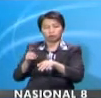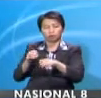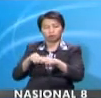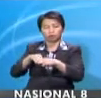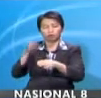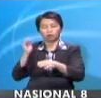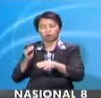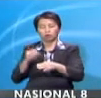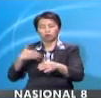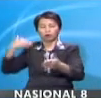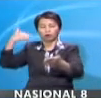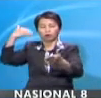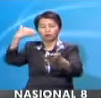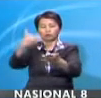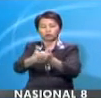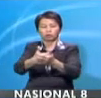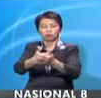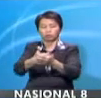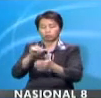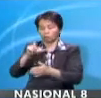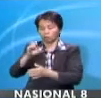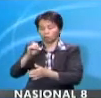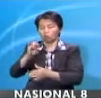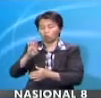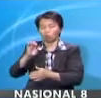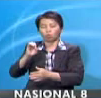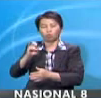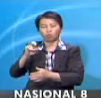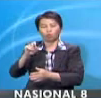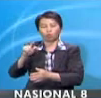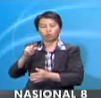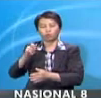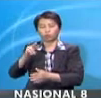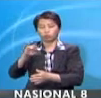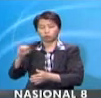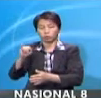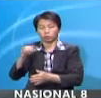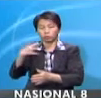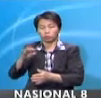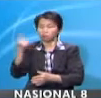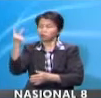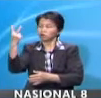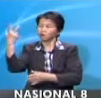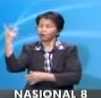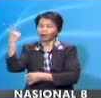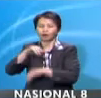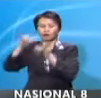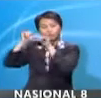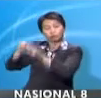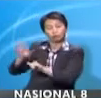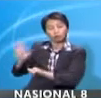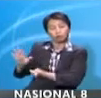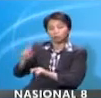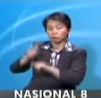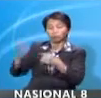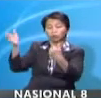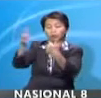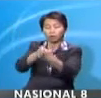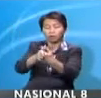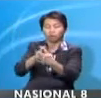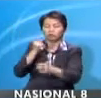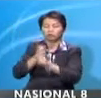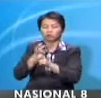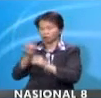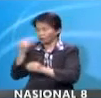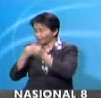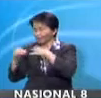pass by pass, dia orang sudah sampai dekat Lumpur ni. So, sudah 3-4 hari dia orang stay dekat sana. Susah sangat mau